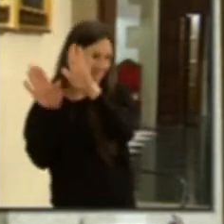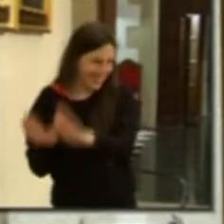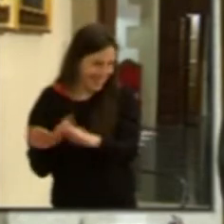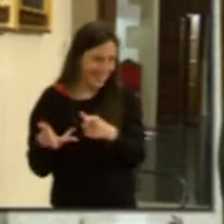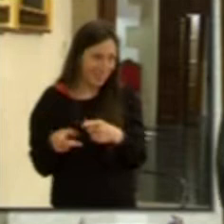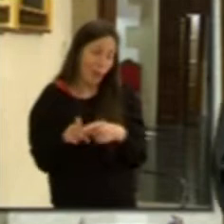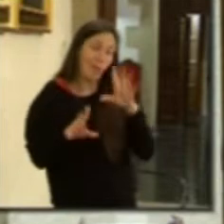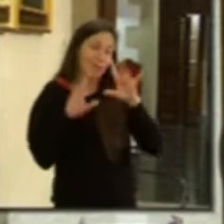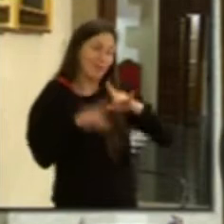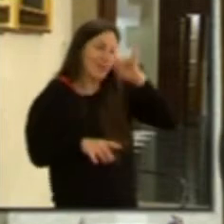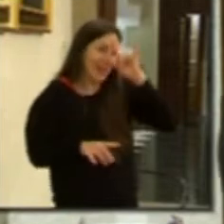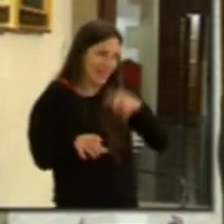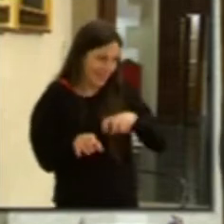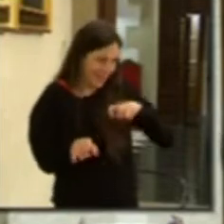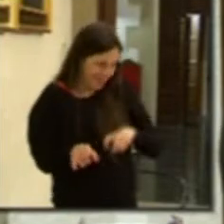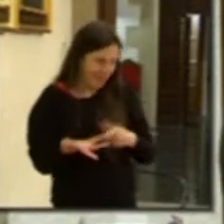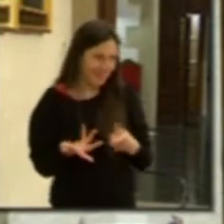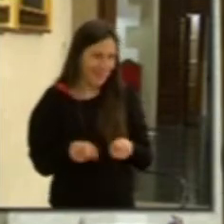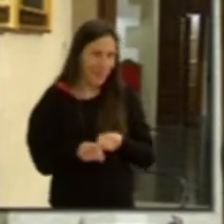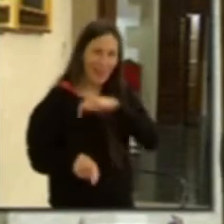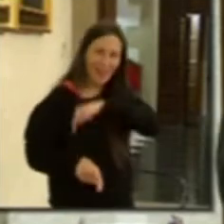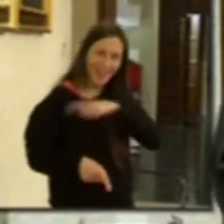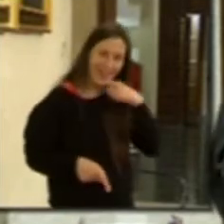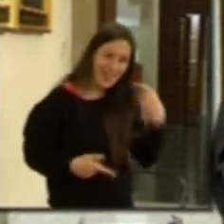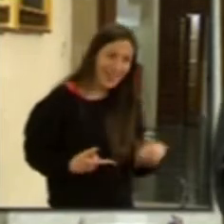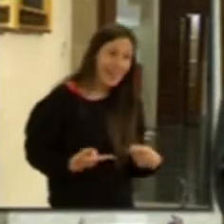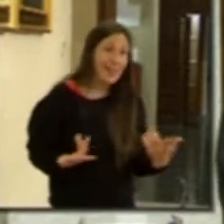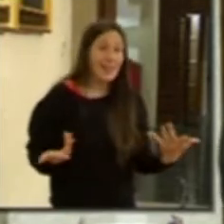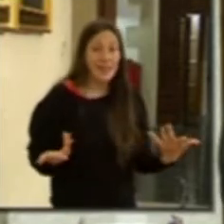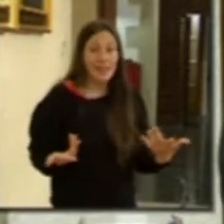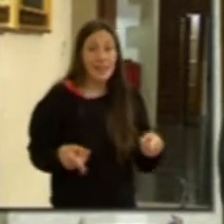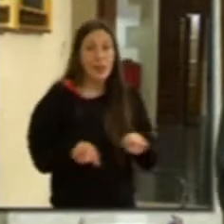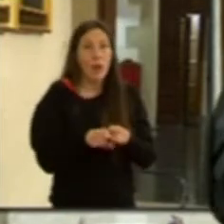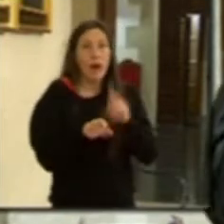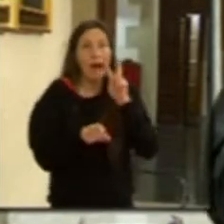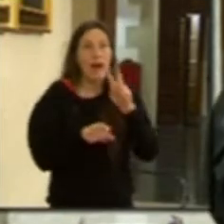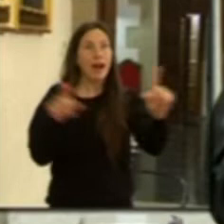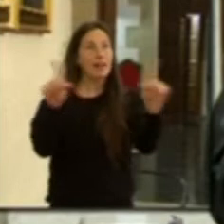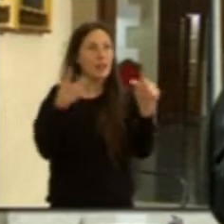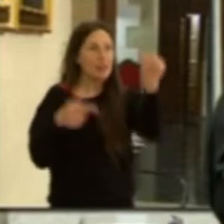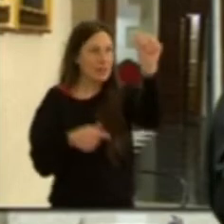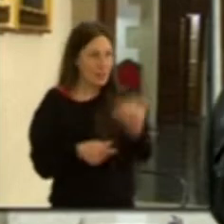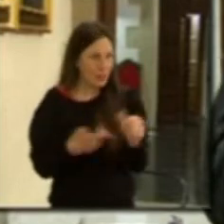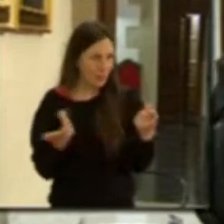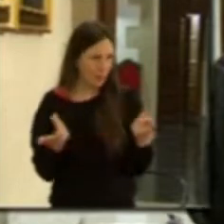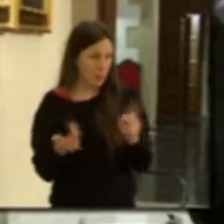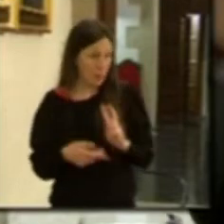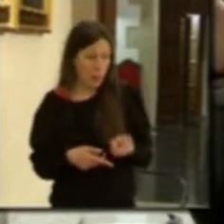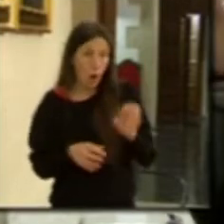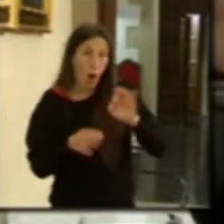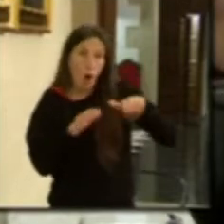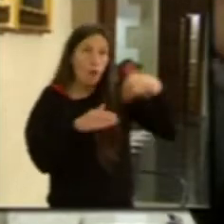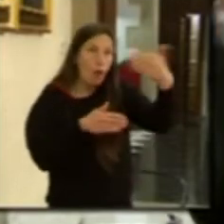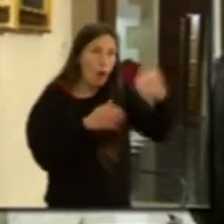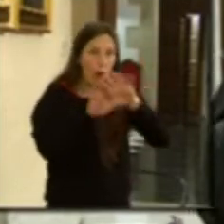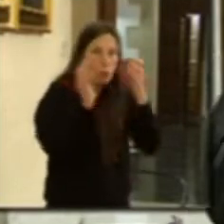aquí. I per tant direu, ostres, quin greu. És greu, però s'ho miren des de la televisió i ens està mirant gent des de Vic i gent des de l'altra banda del